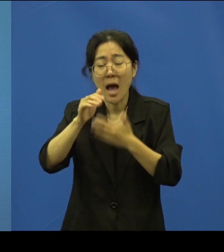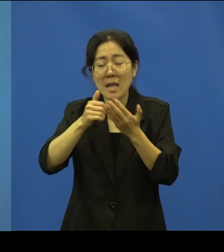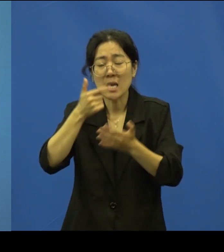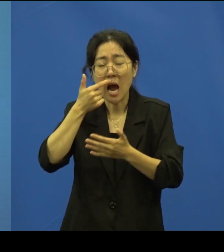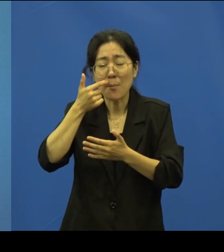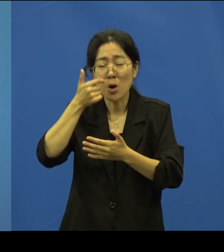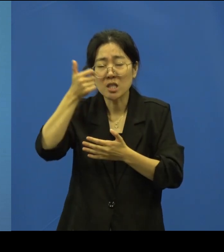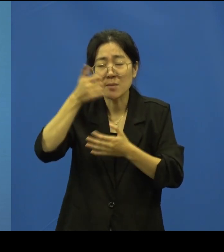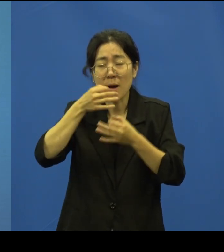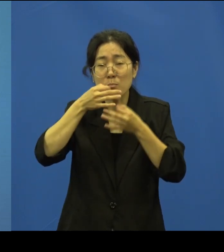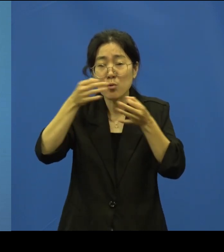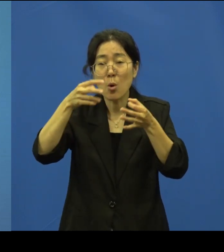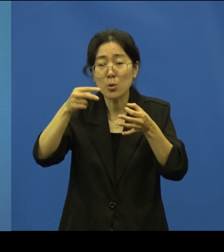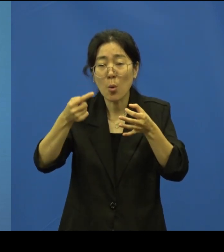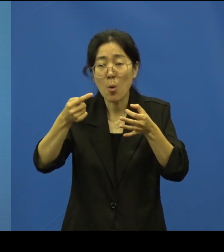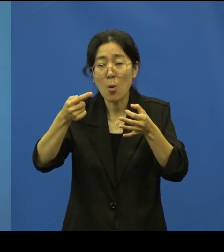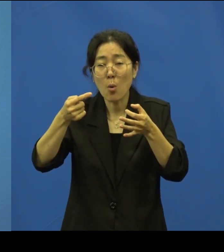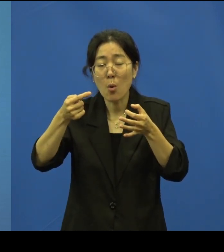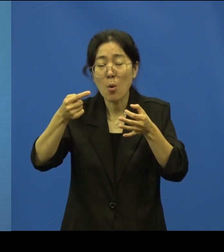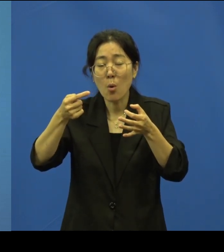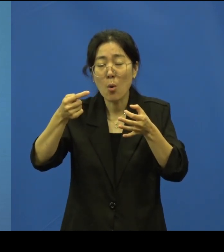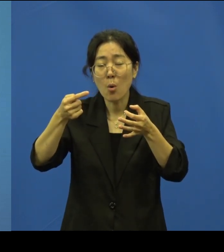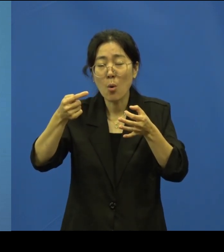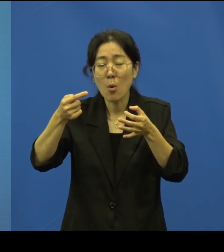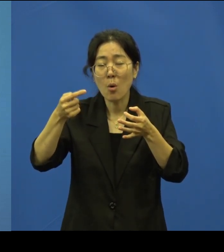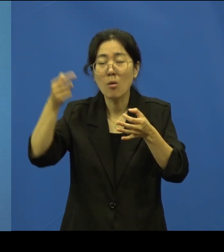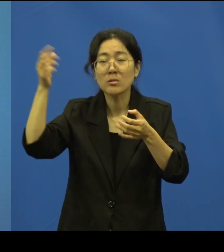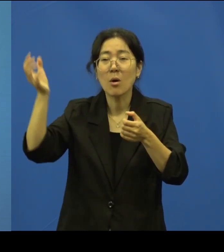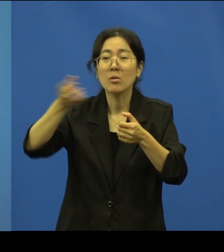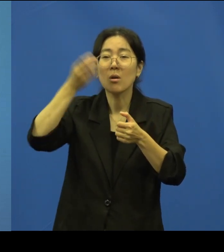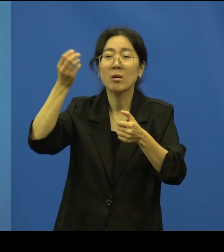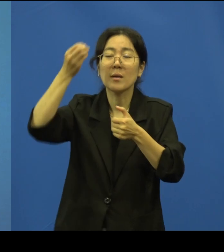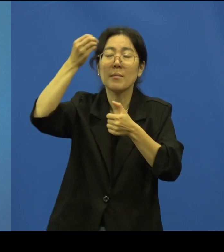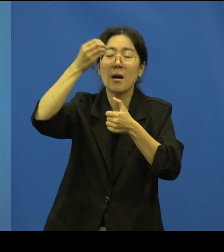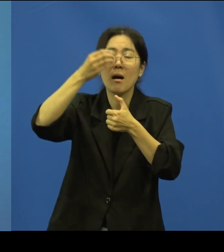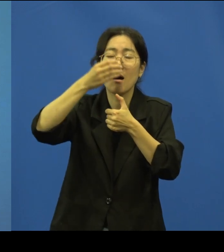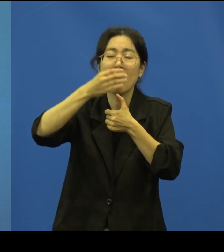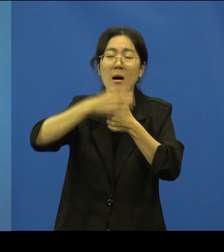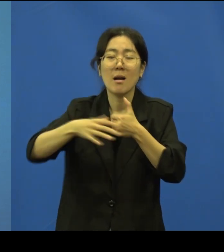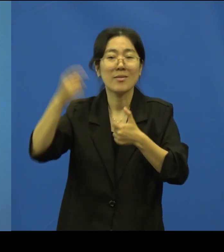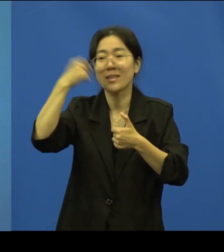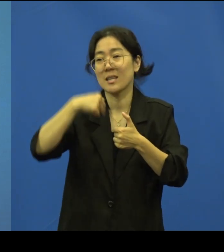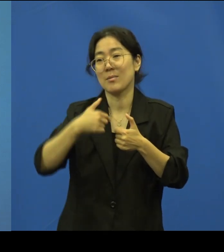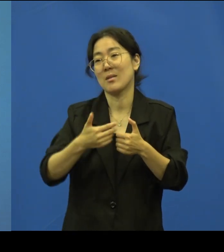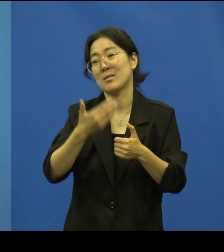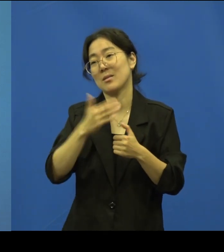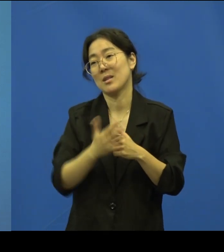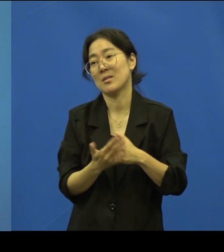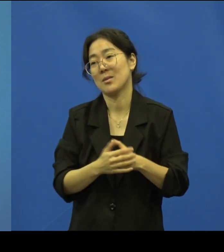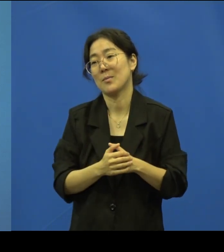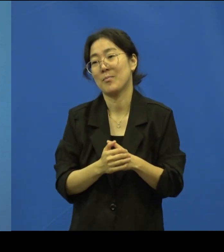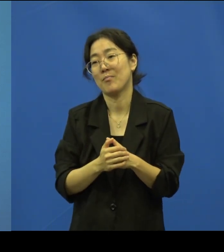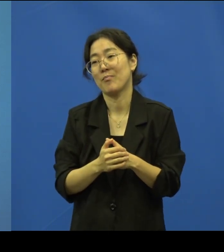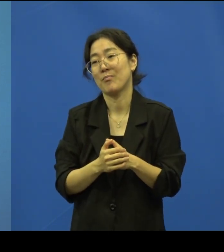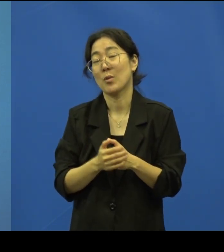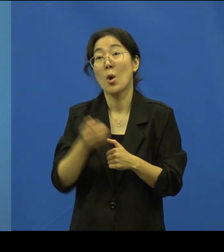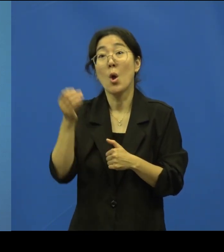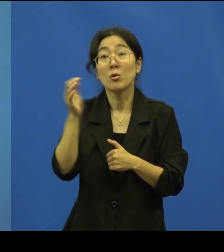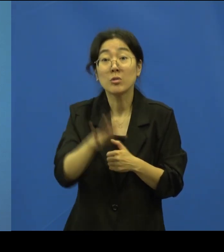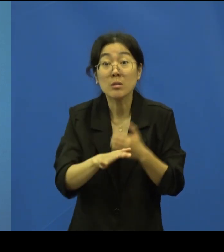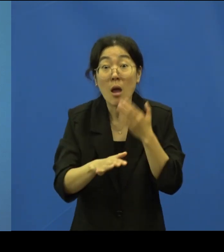얼굴이 훤해지는 거예요. 그 우리 교인들이 제 얼굴만 보면 어떤 분이,